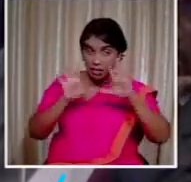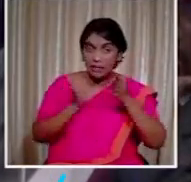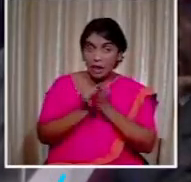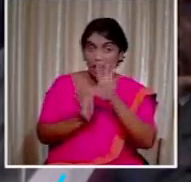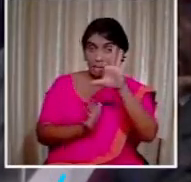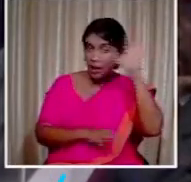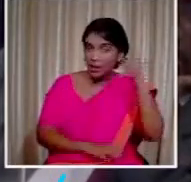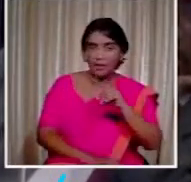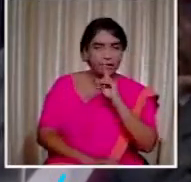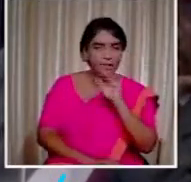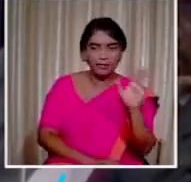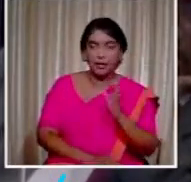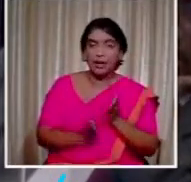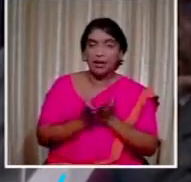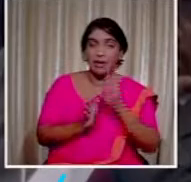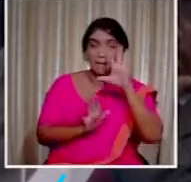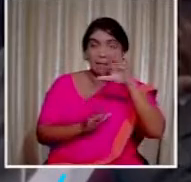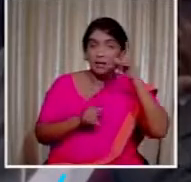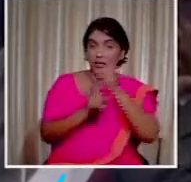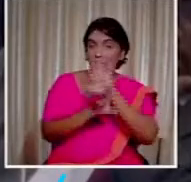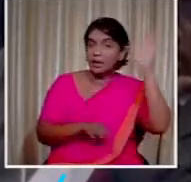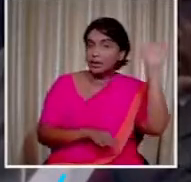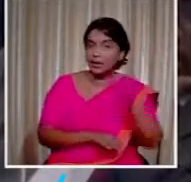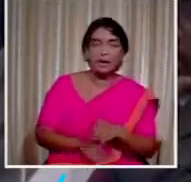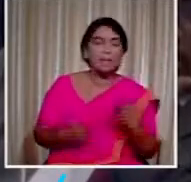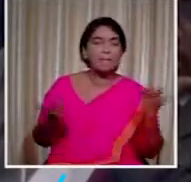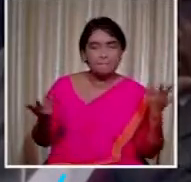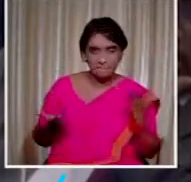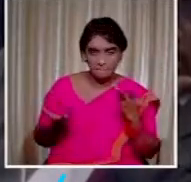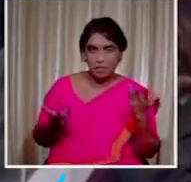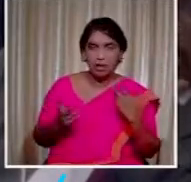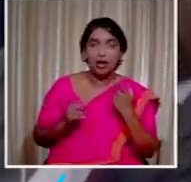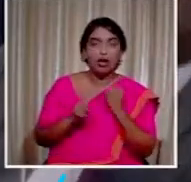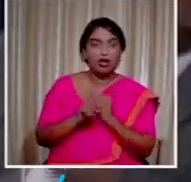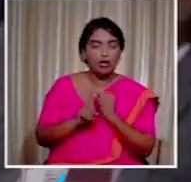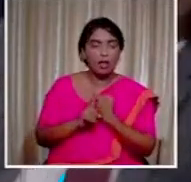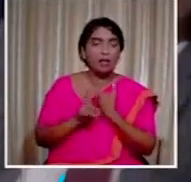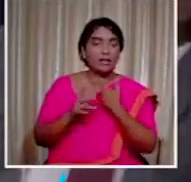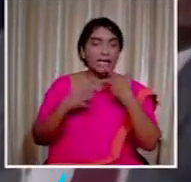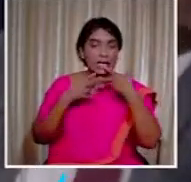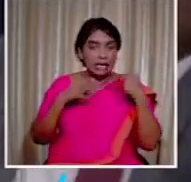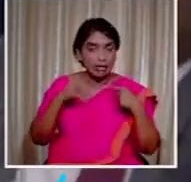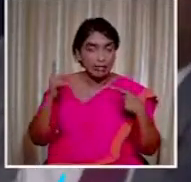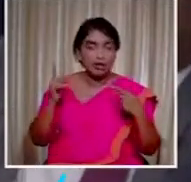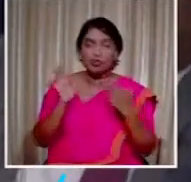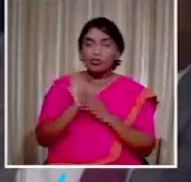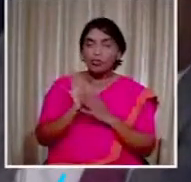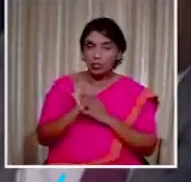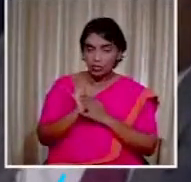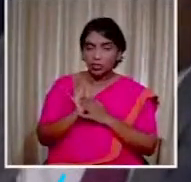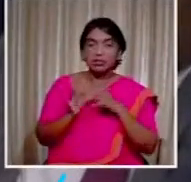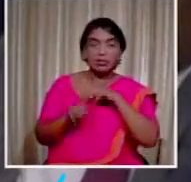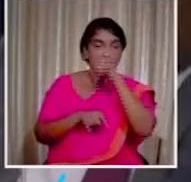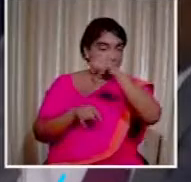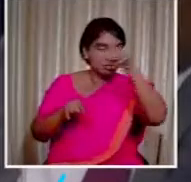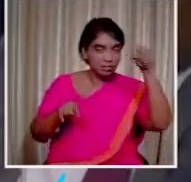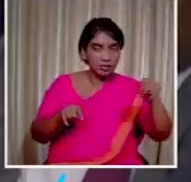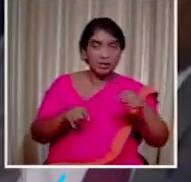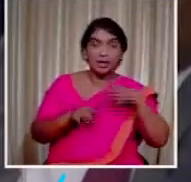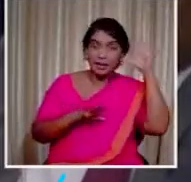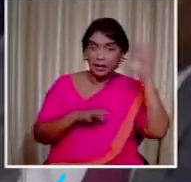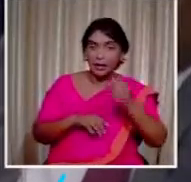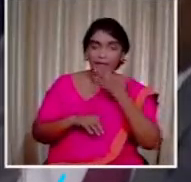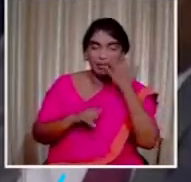නෙවෙයි කිව්වේ. අපේ වරායට එහෙම නැව් පහක් එක සැරේ ගේන්නත් බෑ. අපේ කොළොන්නාව සපුගස්කන්ද මුතුරාජවෙල කියන මේ පරහැන්ත වලට ගේන්න